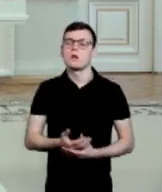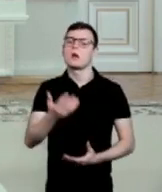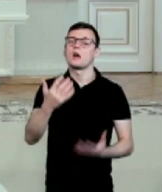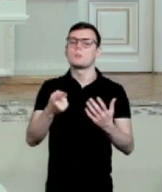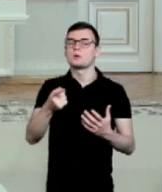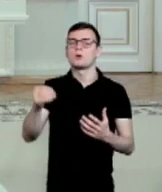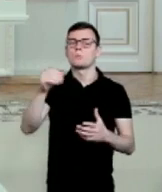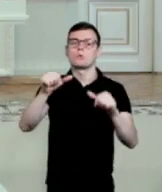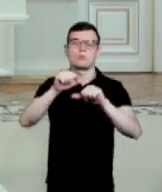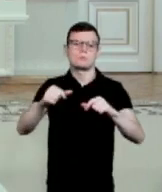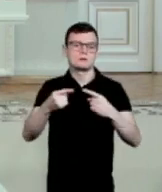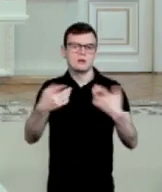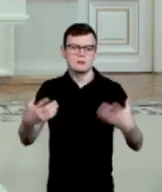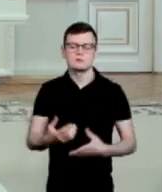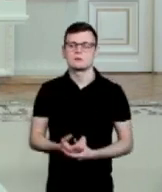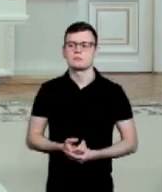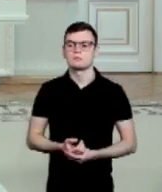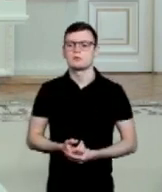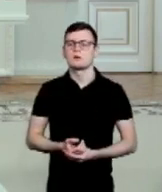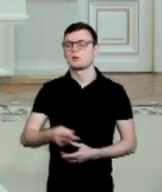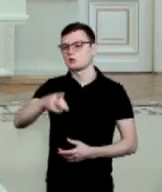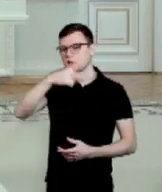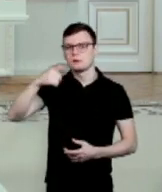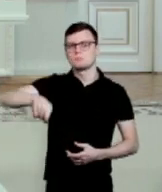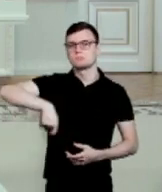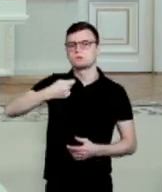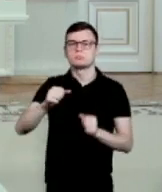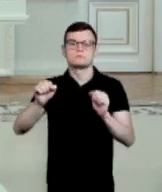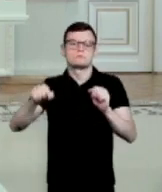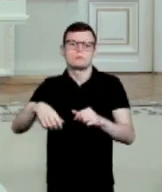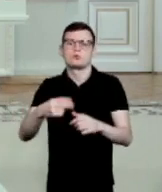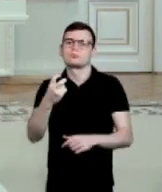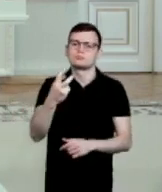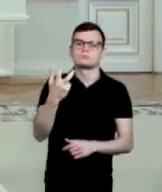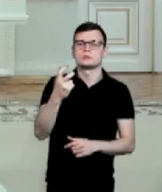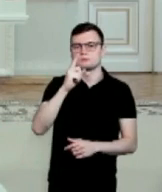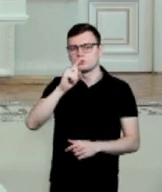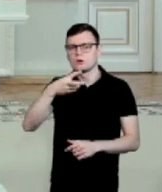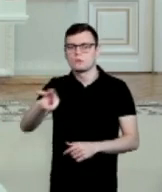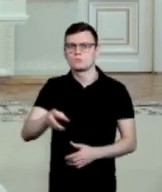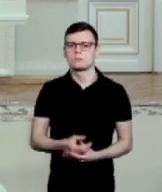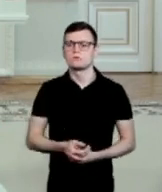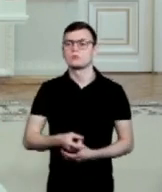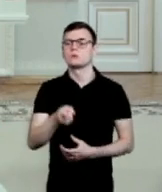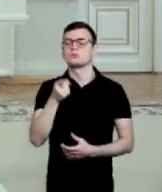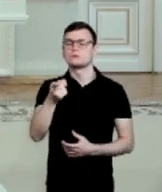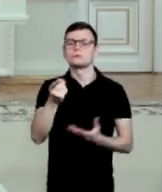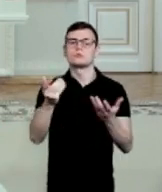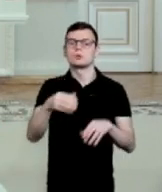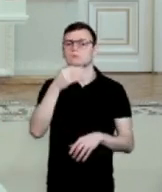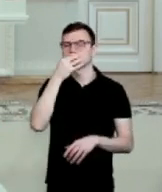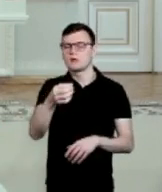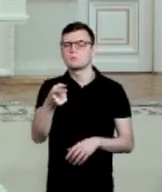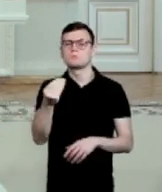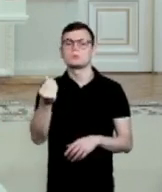komisiją, praradimai Lietuvai gali siekti iki kelių šimtų milijonų. Tuo metu jūs intervjuose atsakęs, kad ta suma